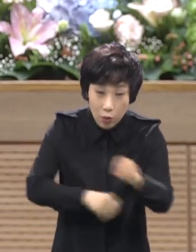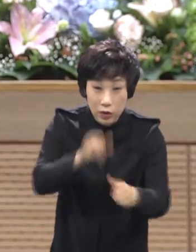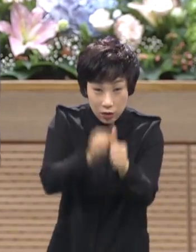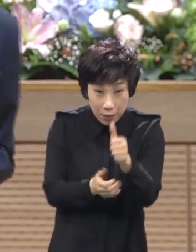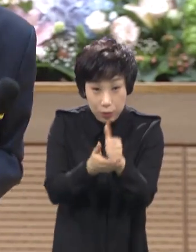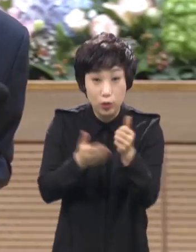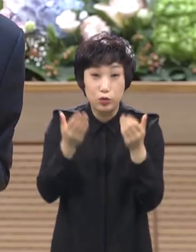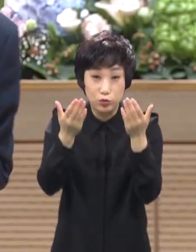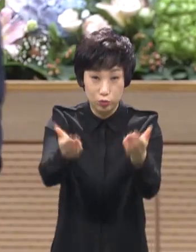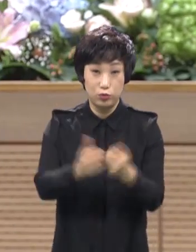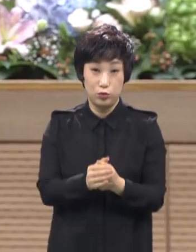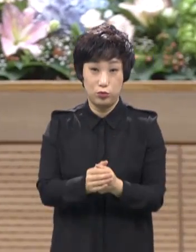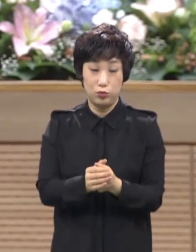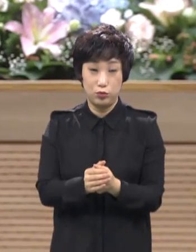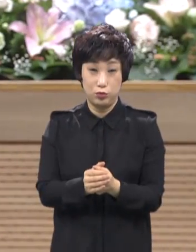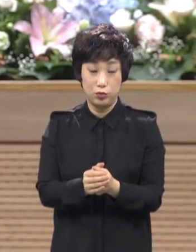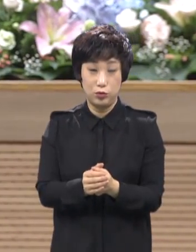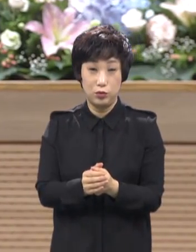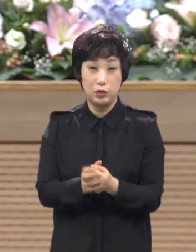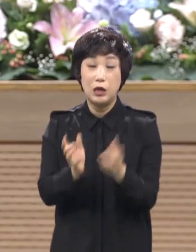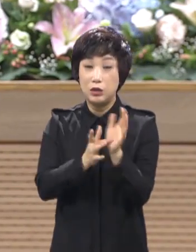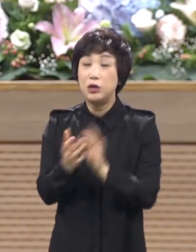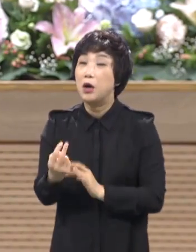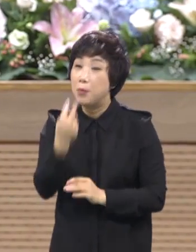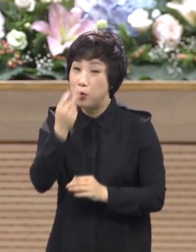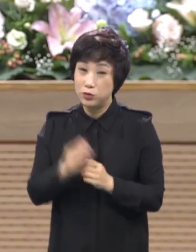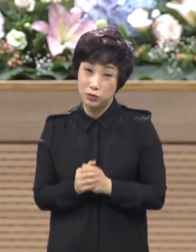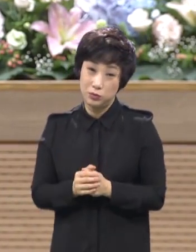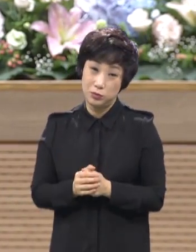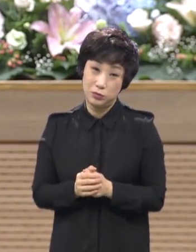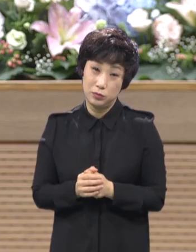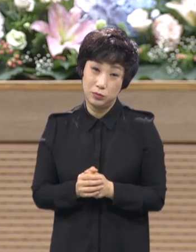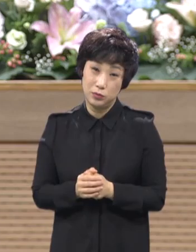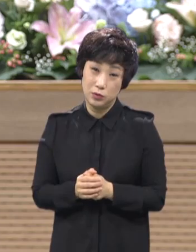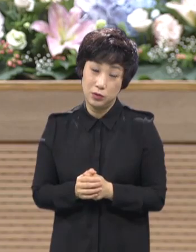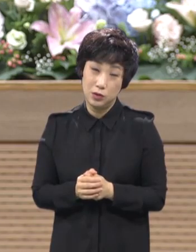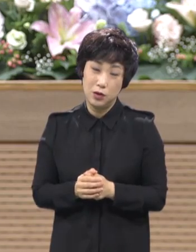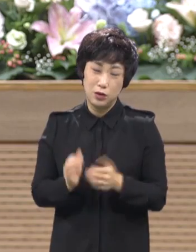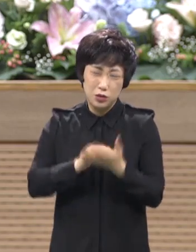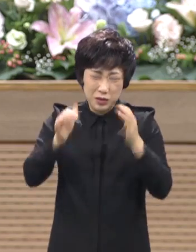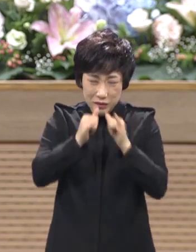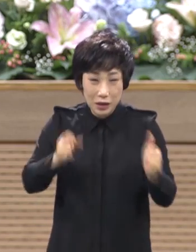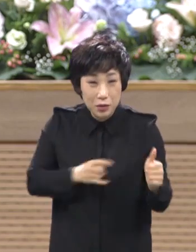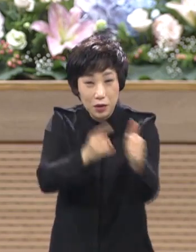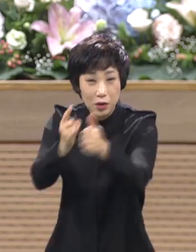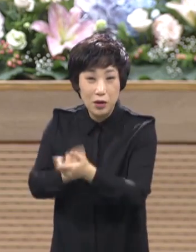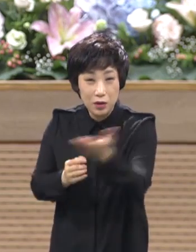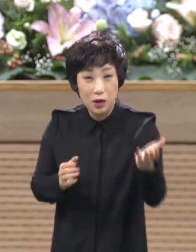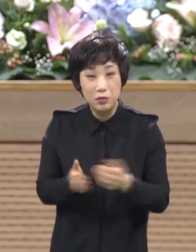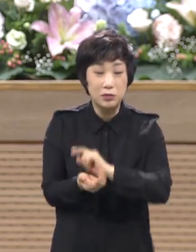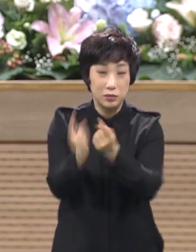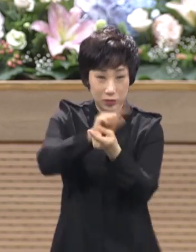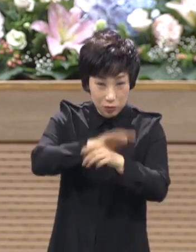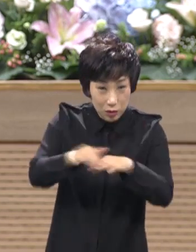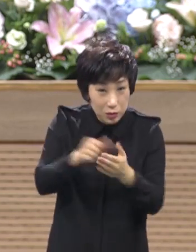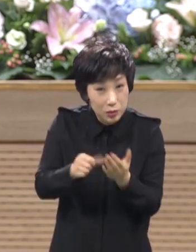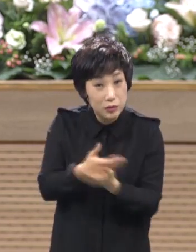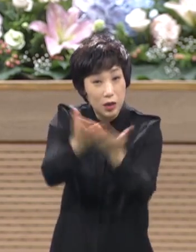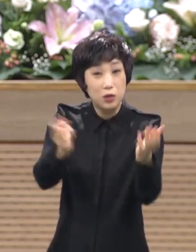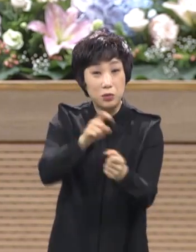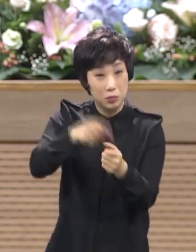도리어 섬기려 하고 내 목숨을 많은 사람들을 위해서 대속물로 주러